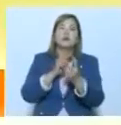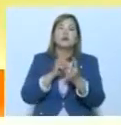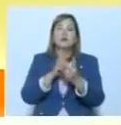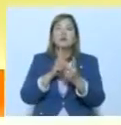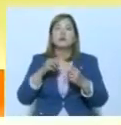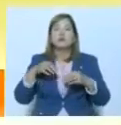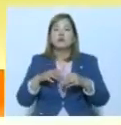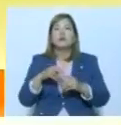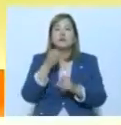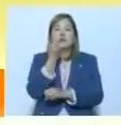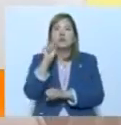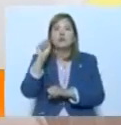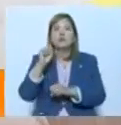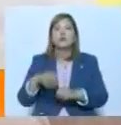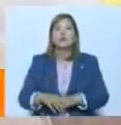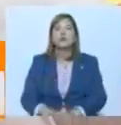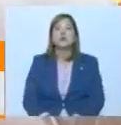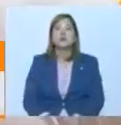в полуфинал турнира.